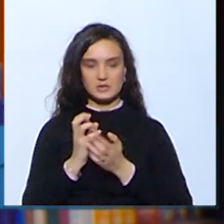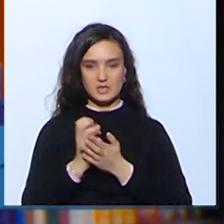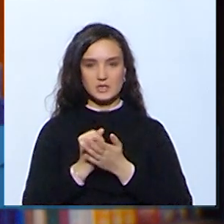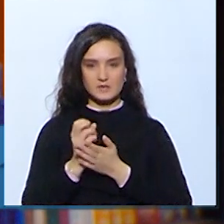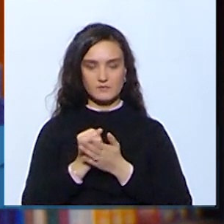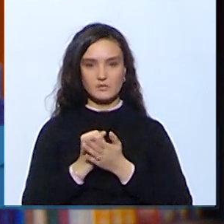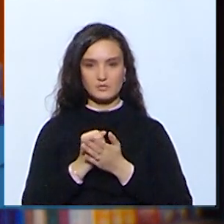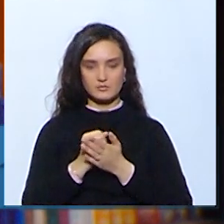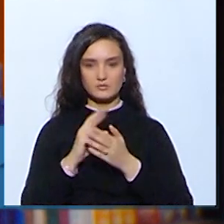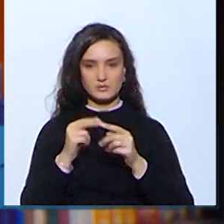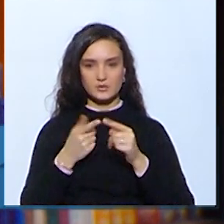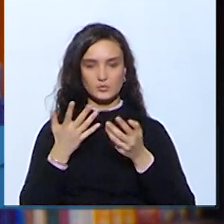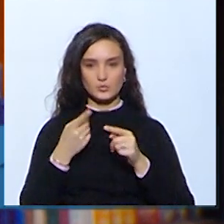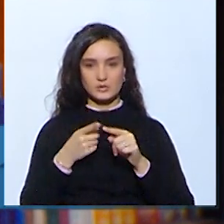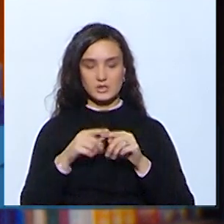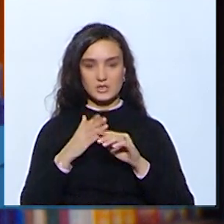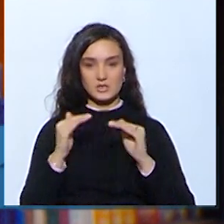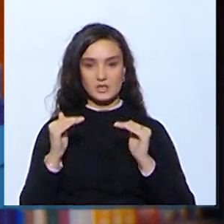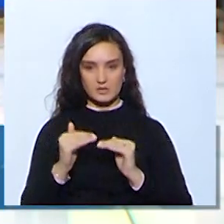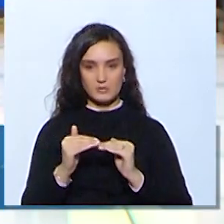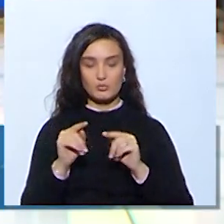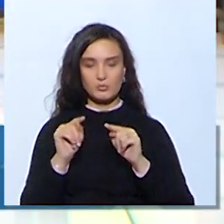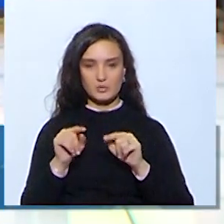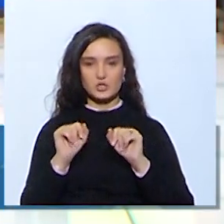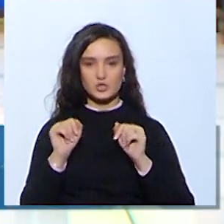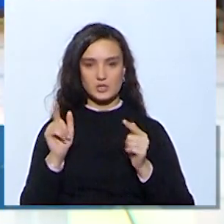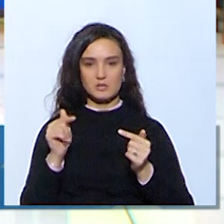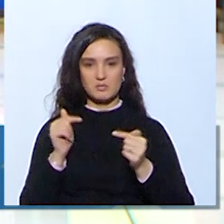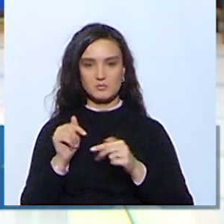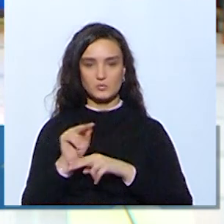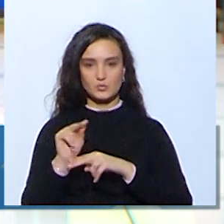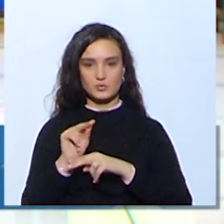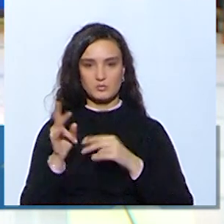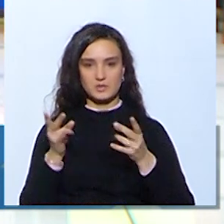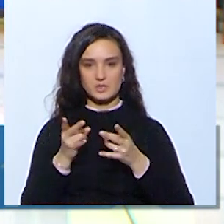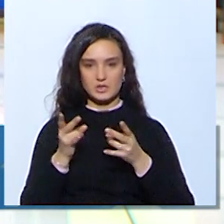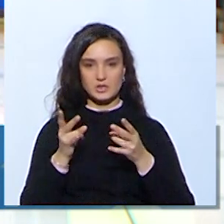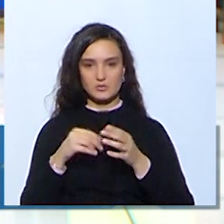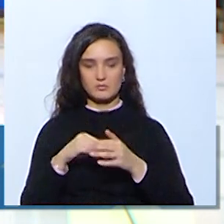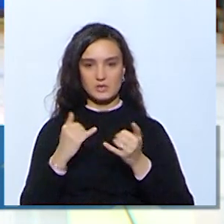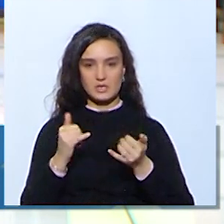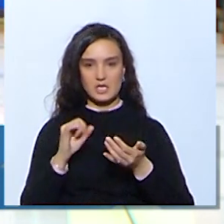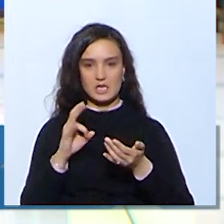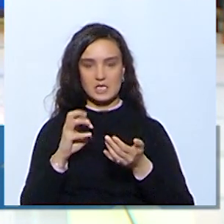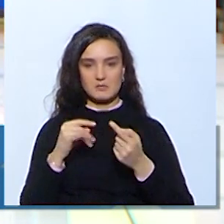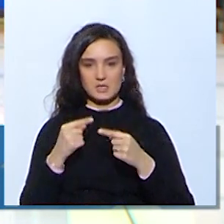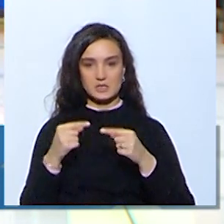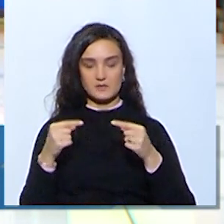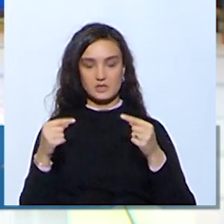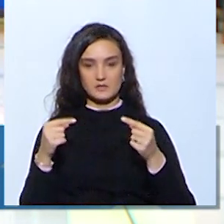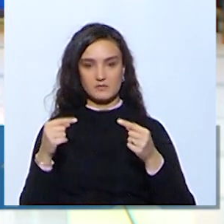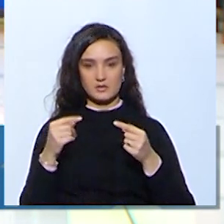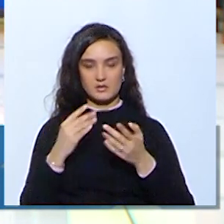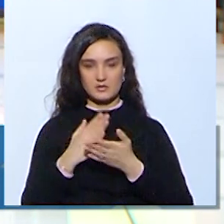ხო, სარეზერვო და თუ ის არის დაქვეითებული, მაშინ შესაბამისი მკურნალობა ესაჭიროება. ეხლა ანემიები სხვადასხვა